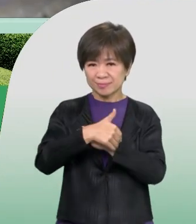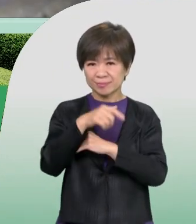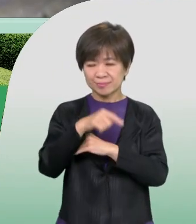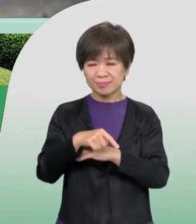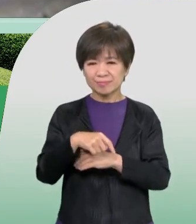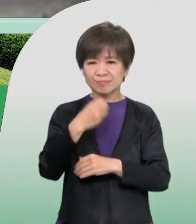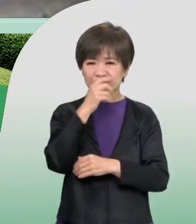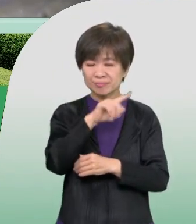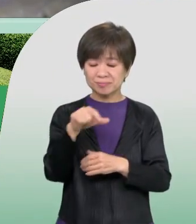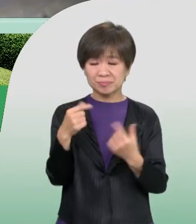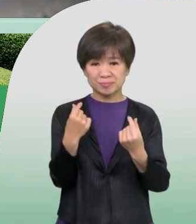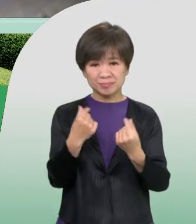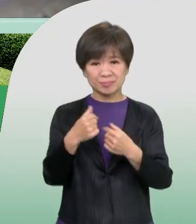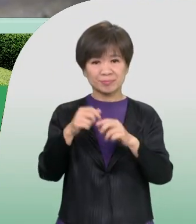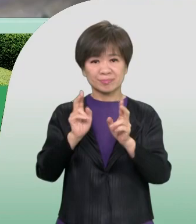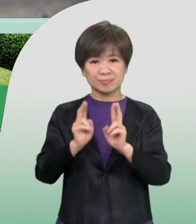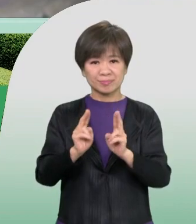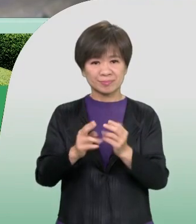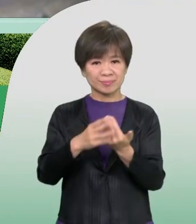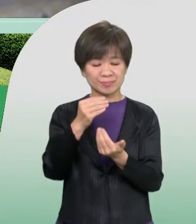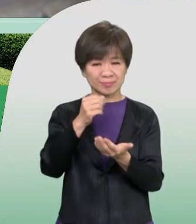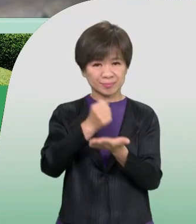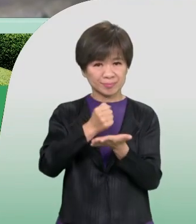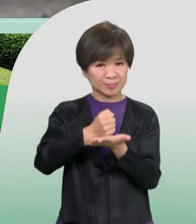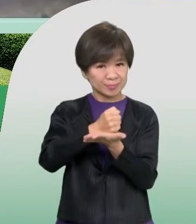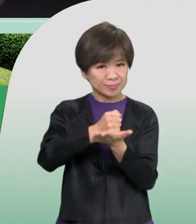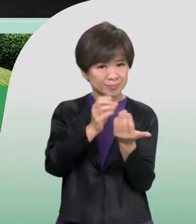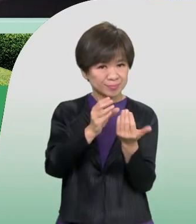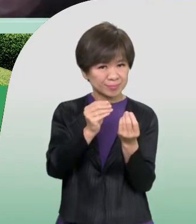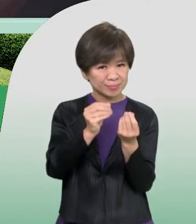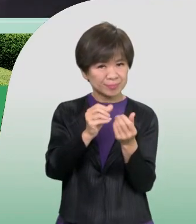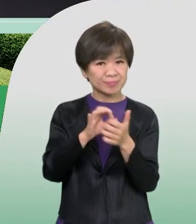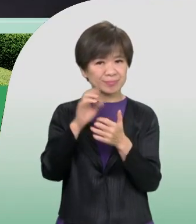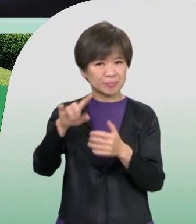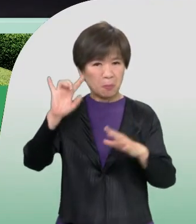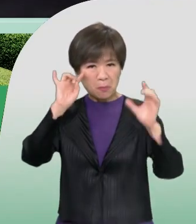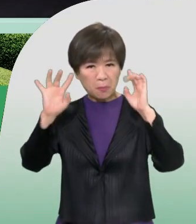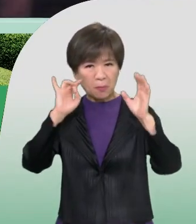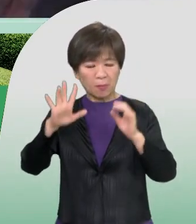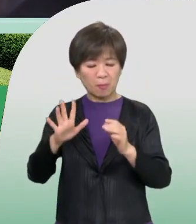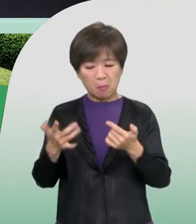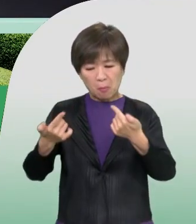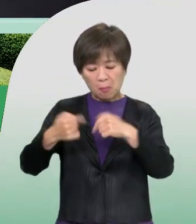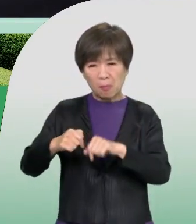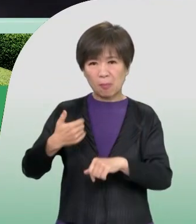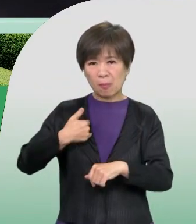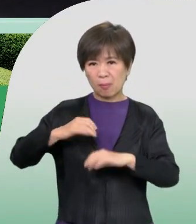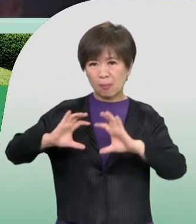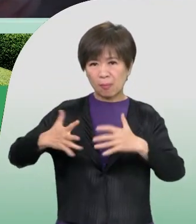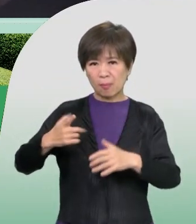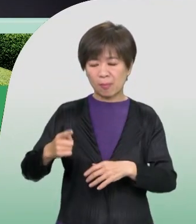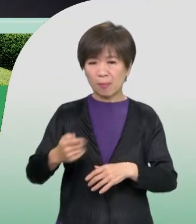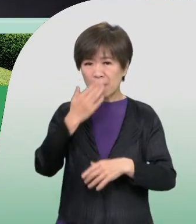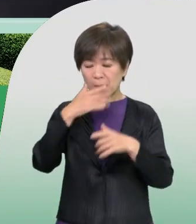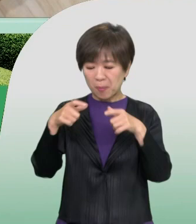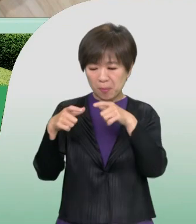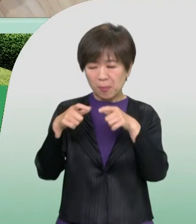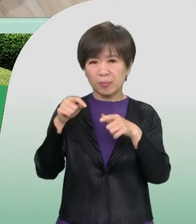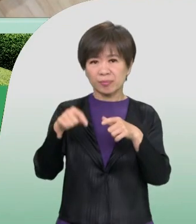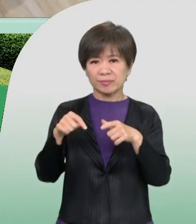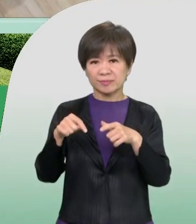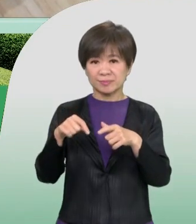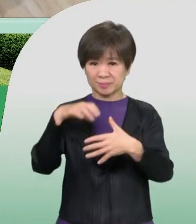对客家中来的菜天食材，像是擂茶粉、面的味鸡、加入的法国式的甜点都